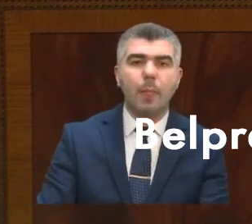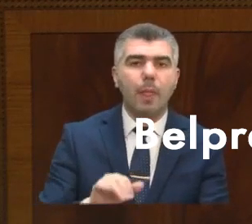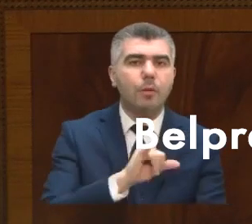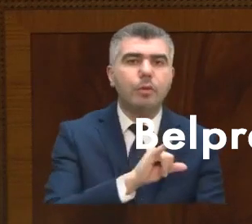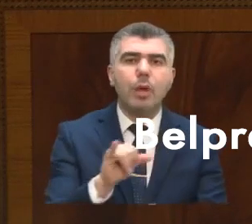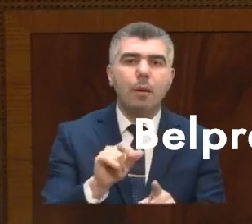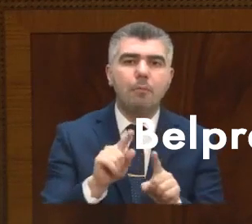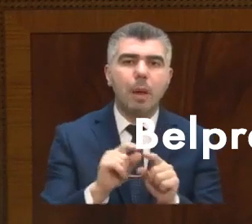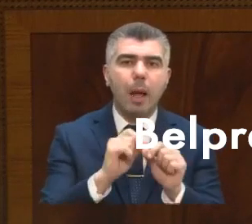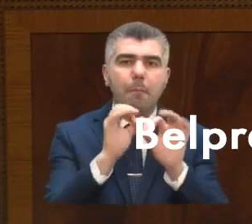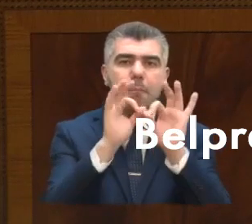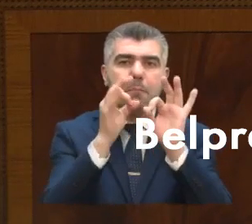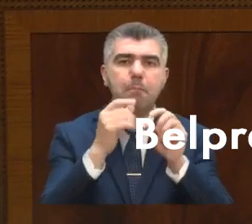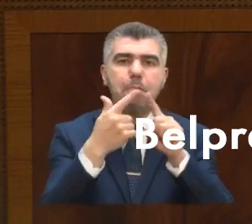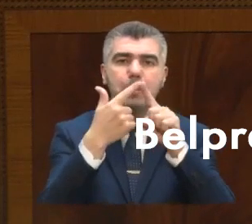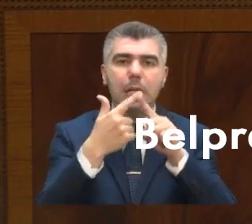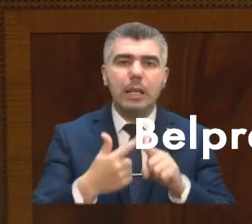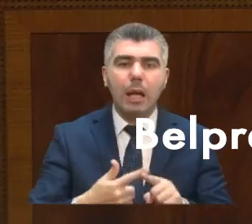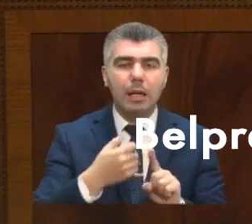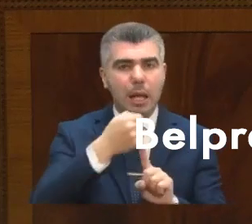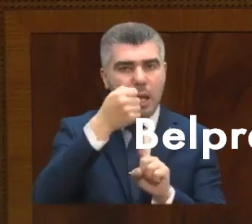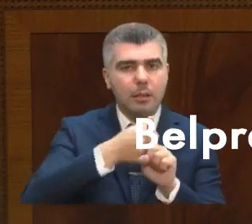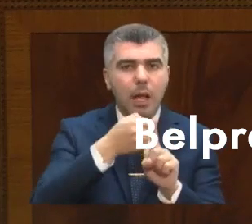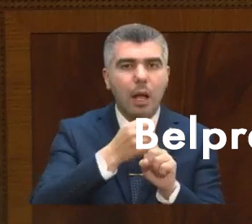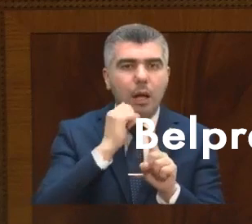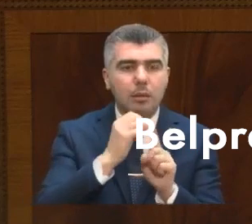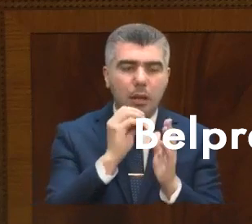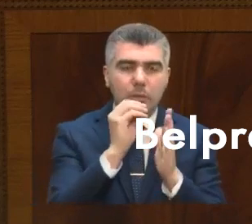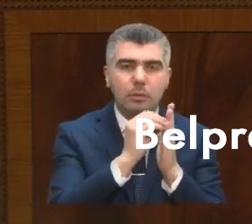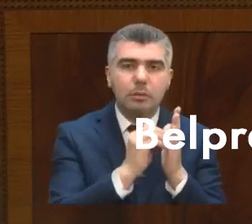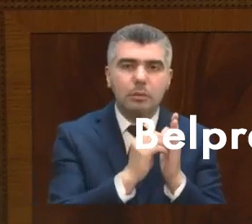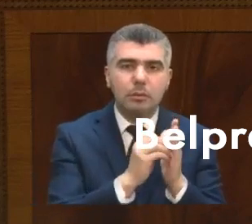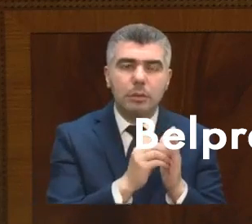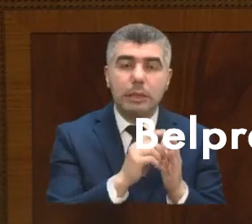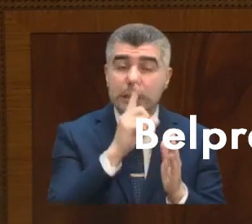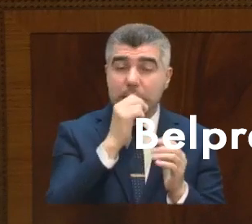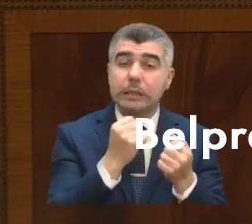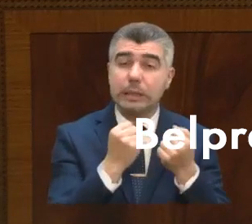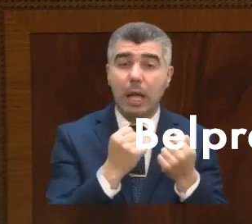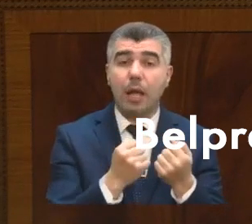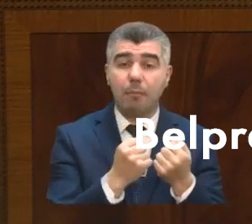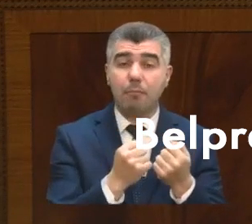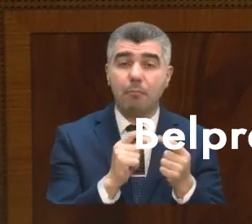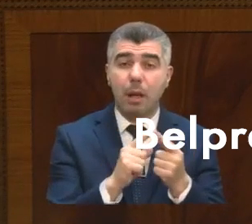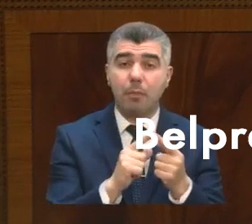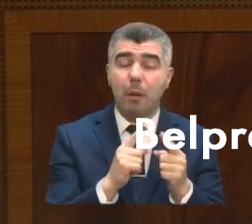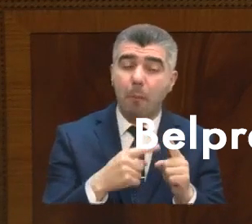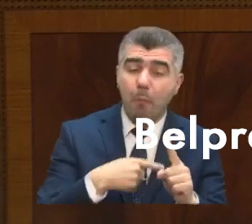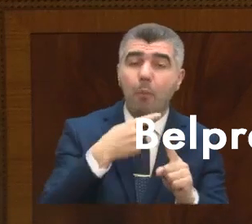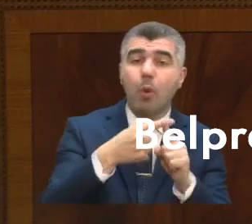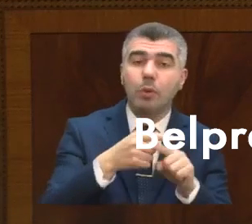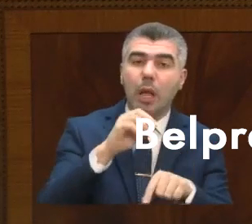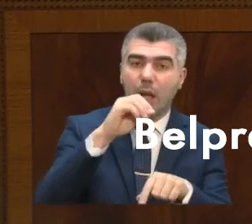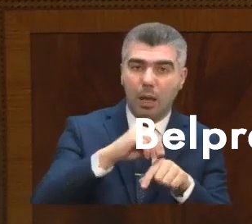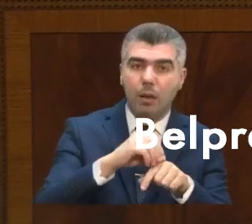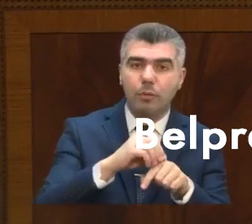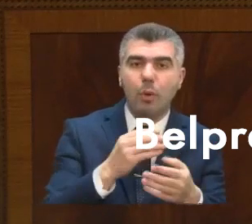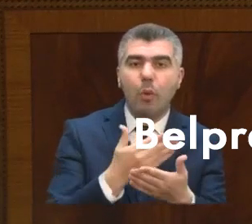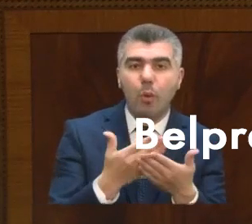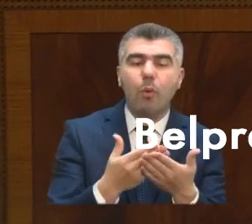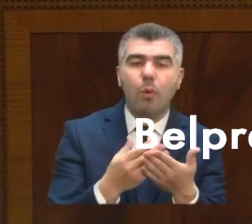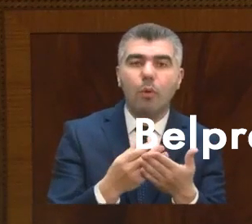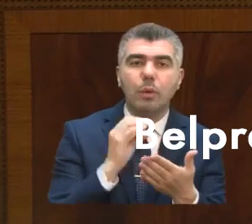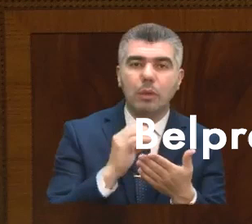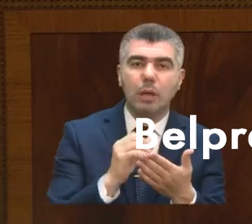اعتبار ميزانية الإصلاح تكلفة ترهق الميزانية بقدر ما هو استثمار واعد